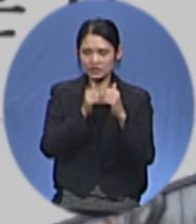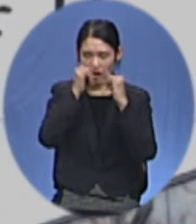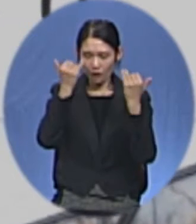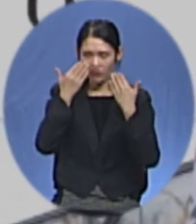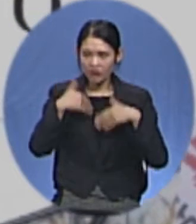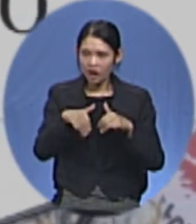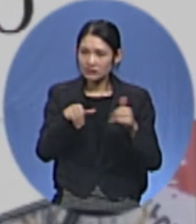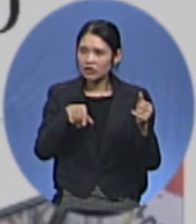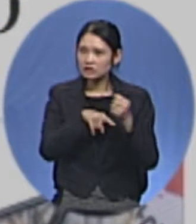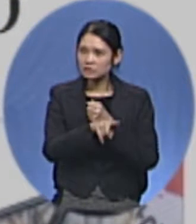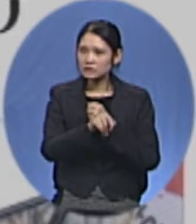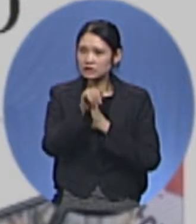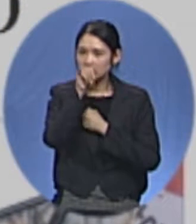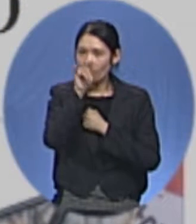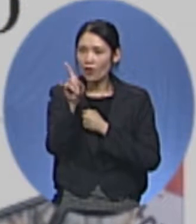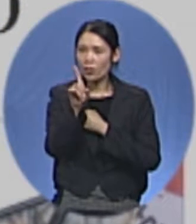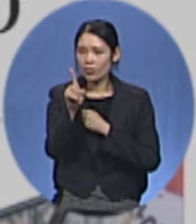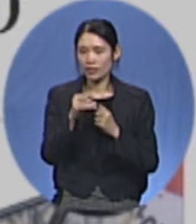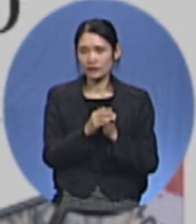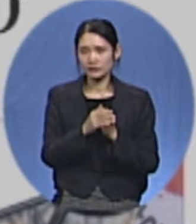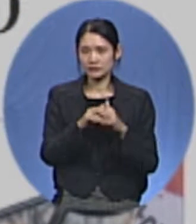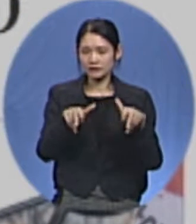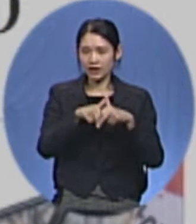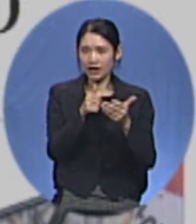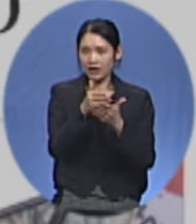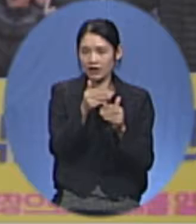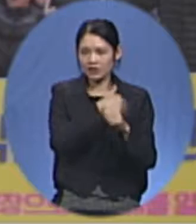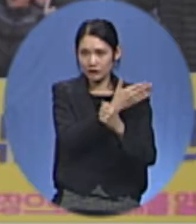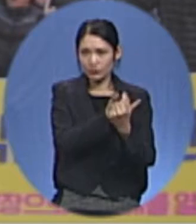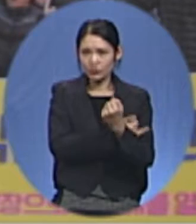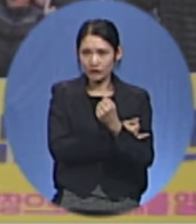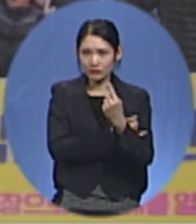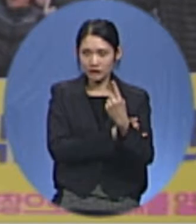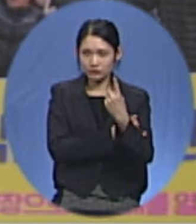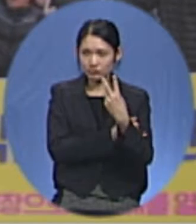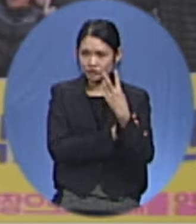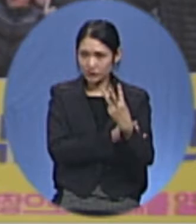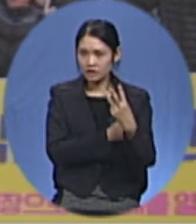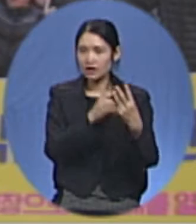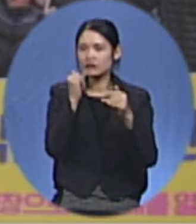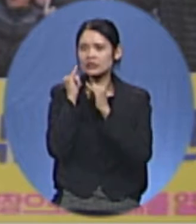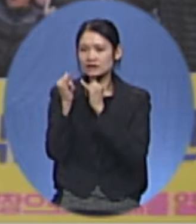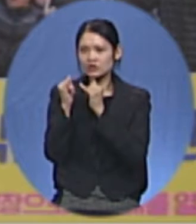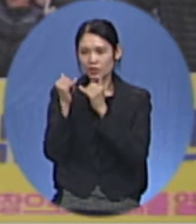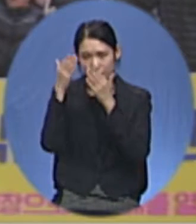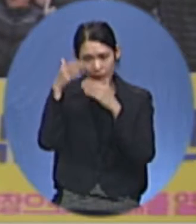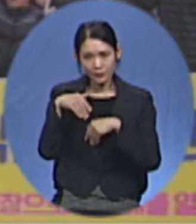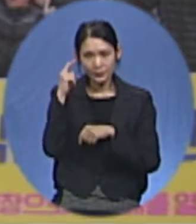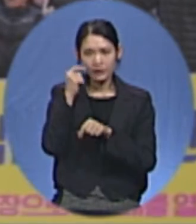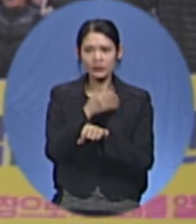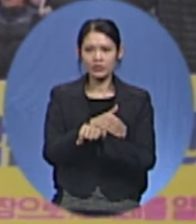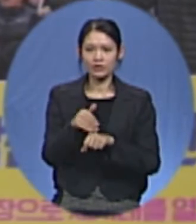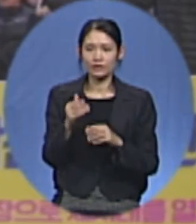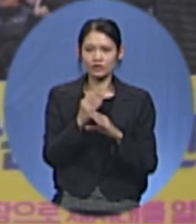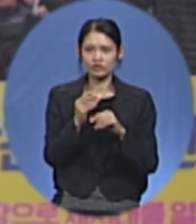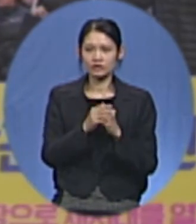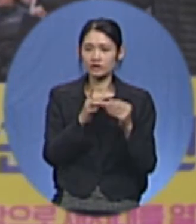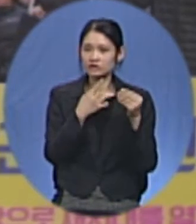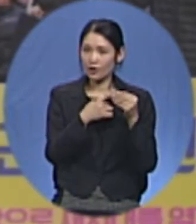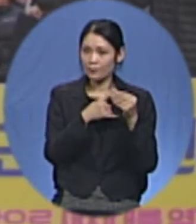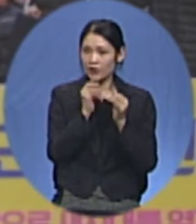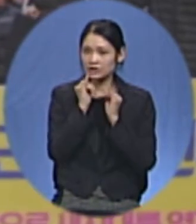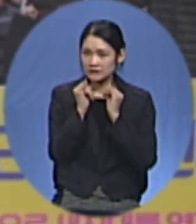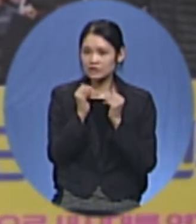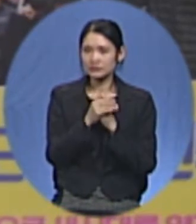어떤 의미였는지를 장애계와 인권, 빈곤 세 분야에서 인터뷰를 진행할 예정입니다. 그 첫 번째